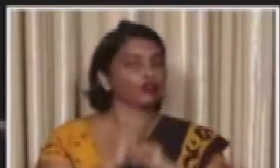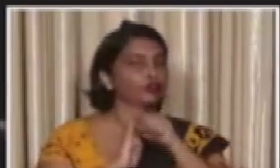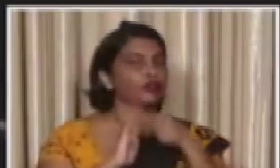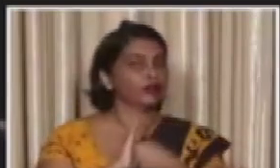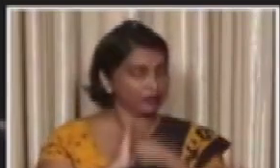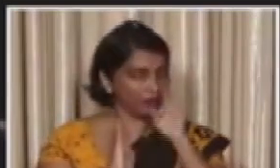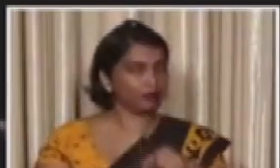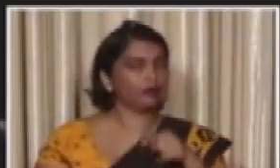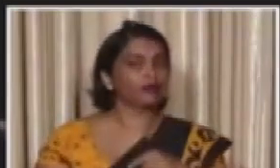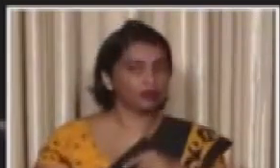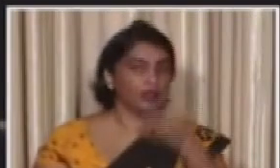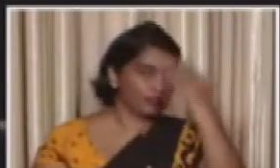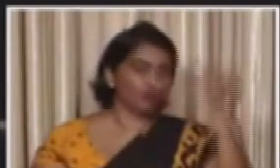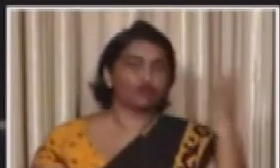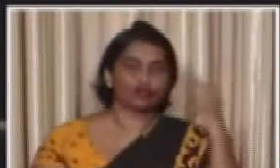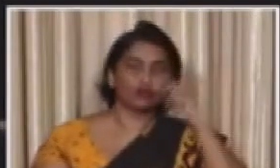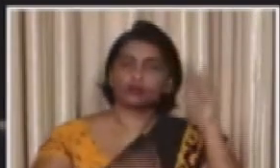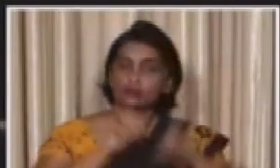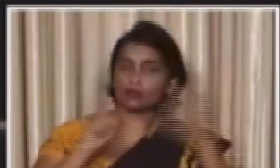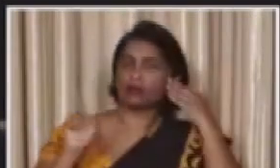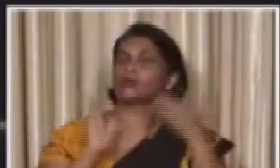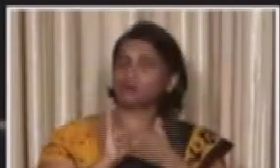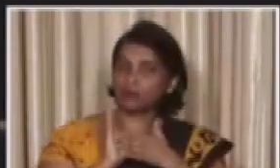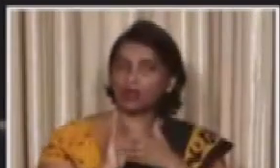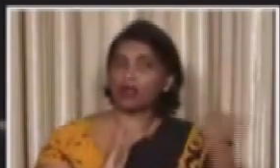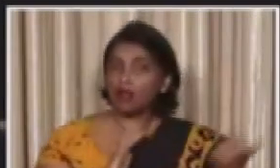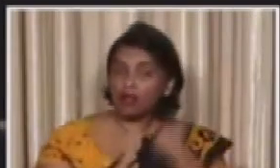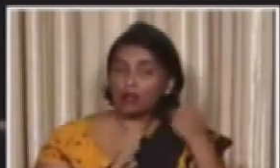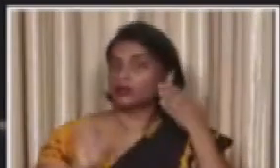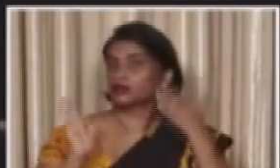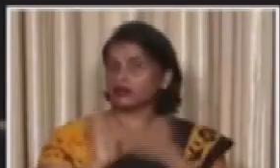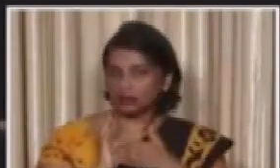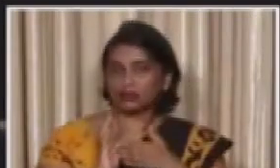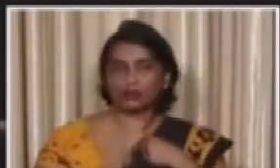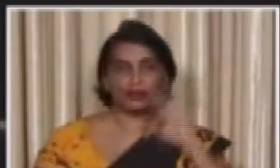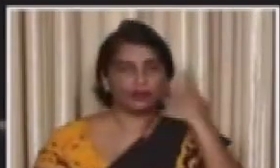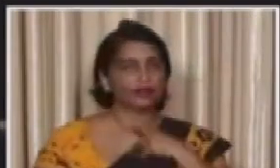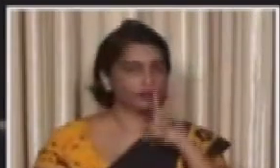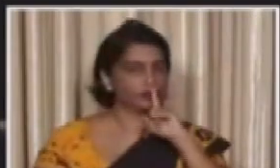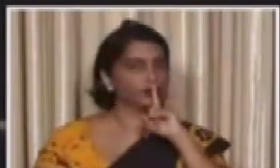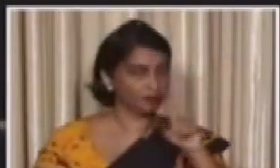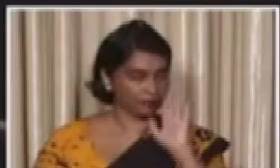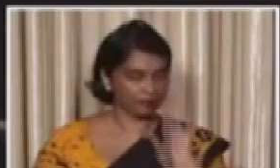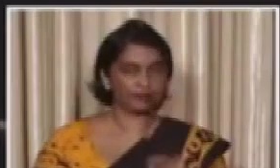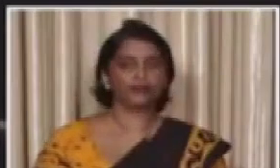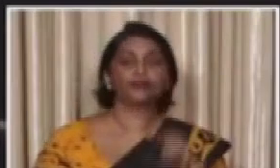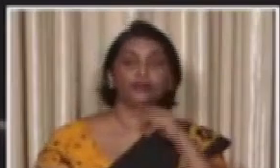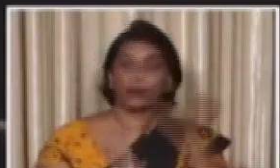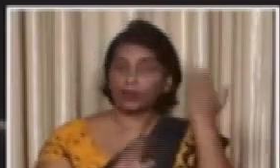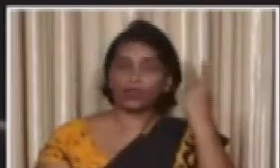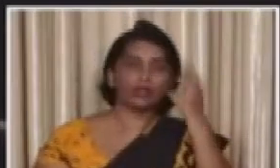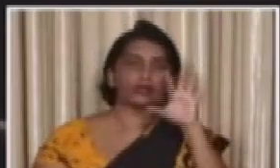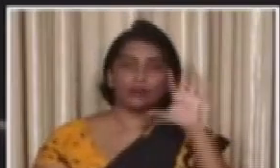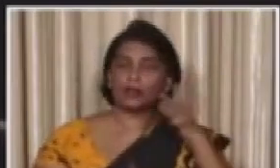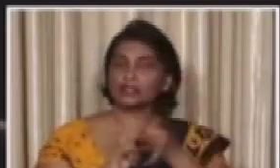වෙසෙන ද්‍රවිඩ මුස්ලිම් ජනතාව පිළිබඳ අලුත්ම තත්ත්වය. ඒ ගැනත් මා විශේෂ යමක් සඳහන් කළ යුතුයි. එදා